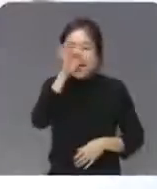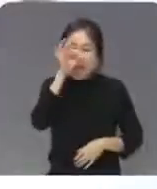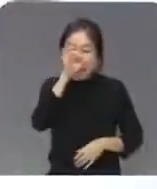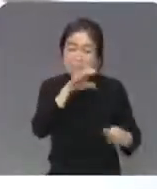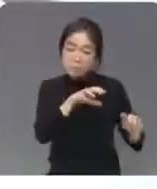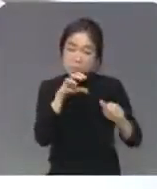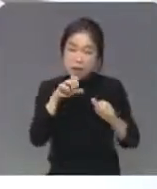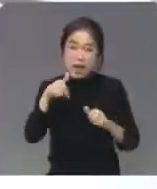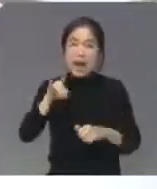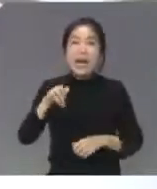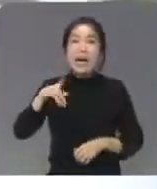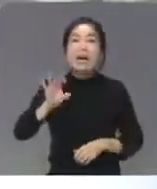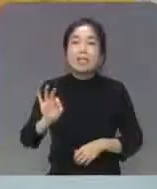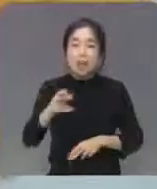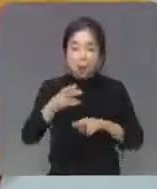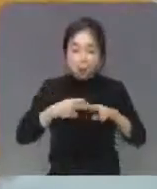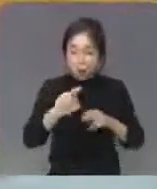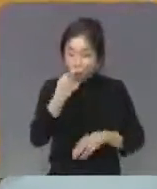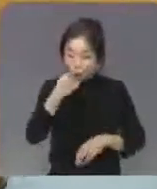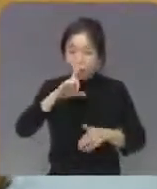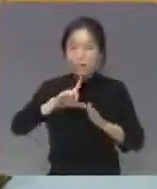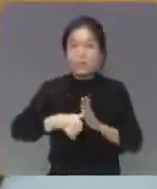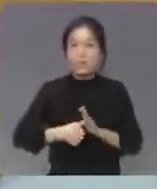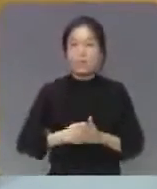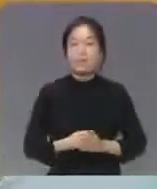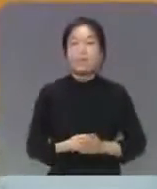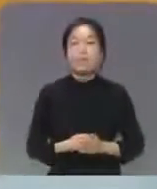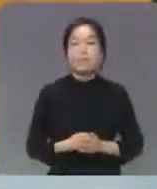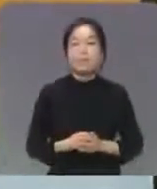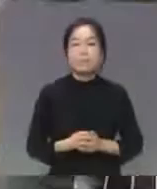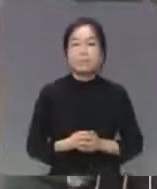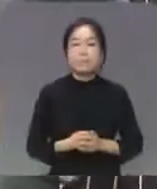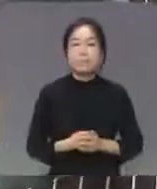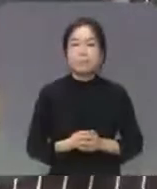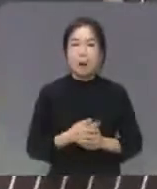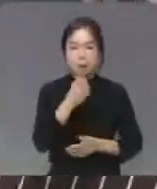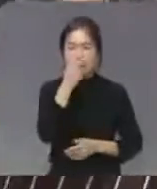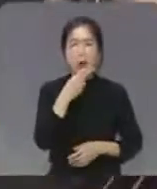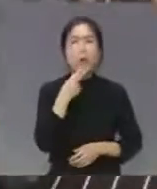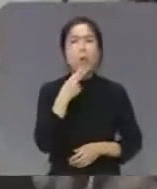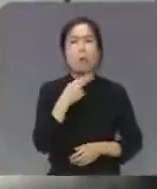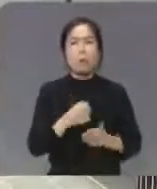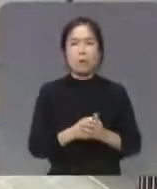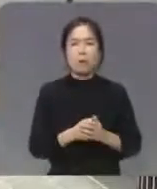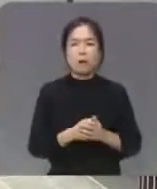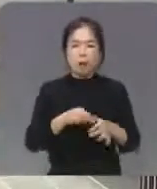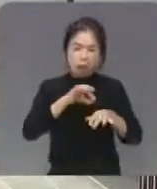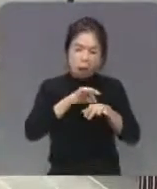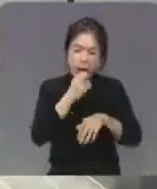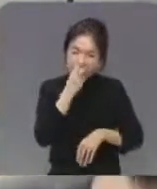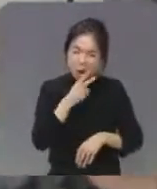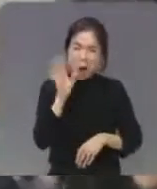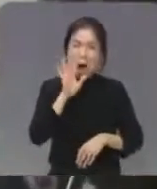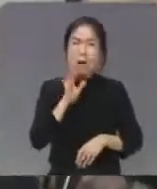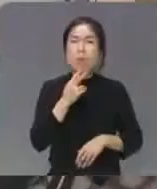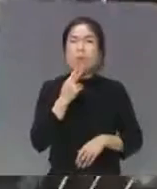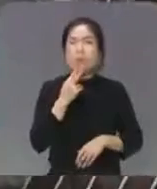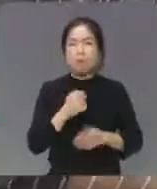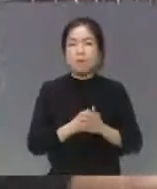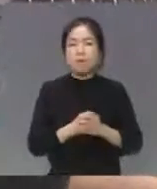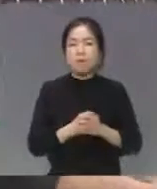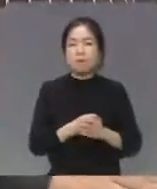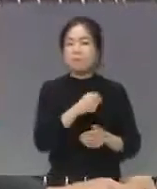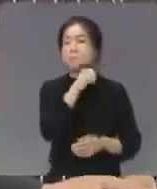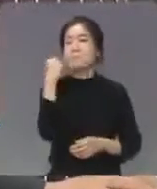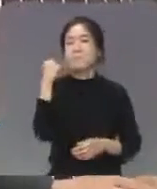강정 요리를 배우는 시간입니다 냄새도 안나요 4 년에 털 안나고